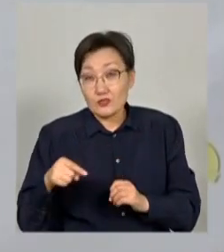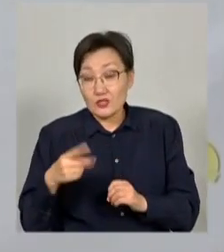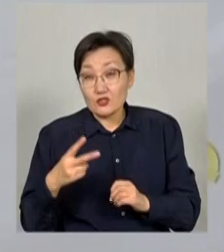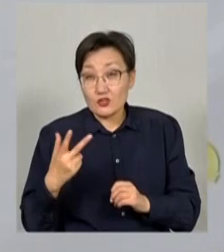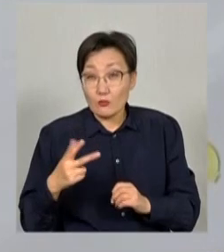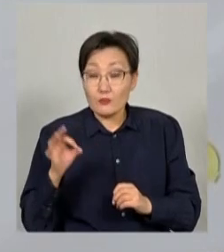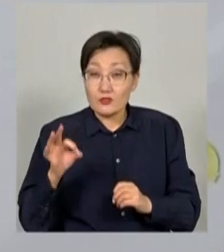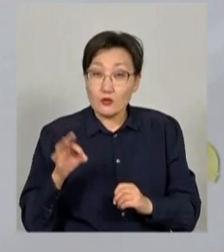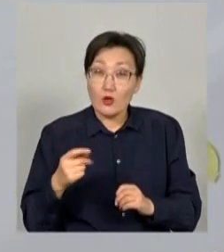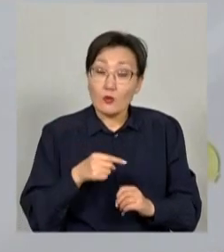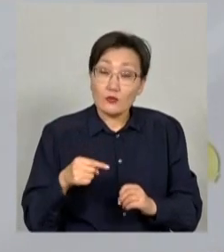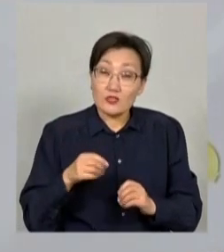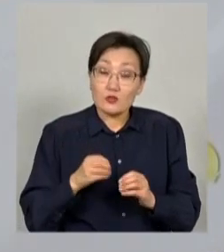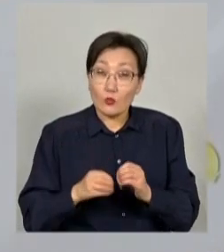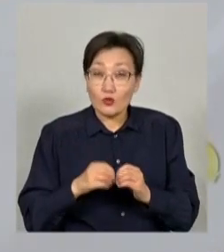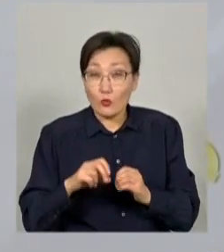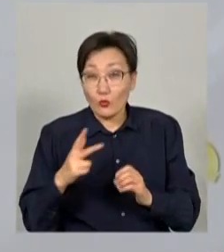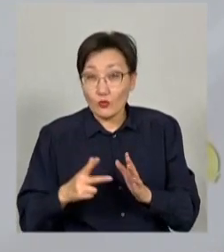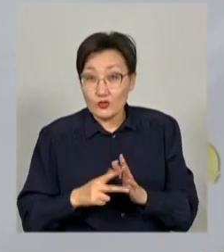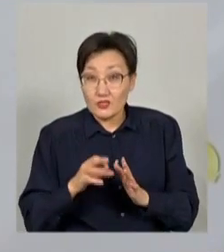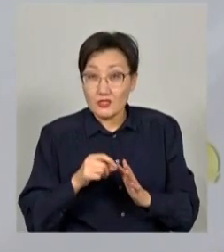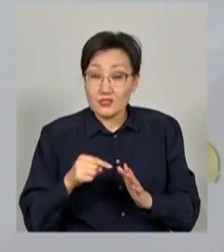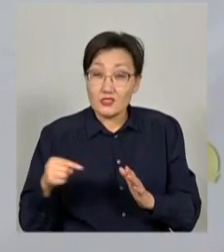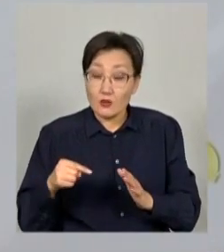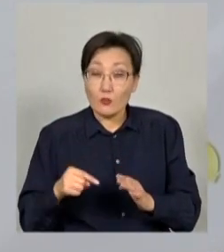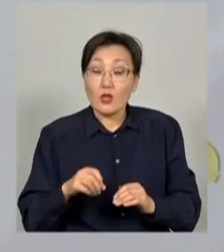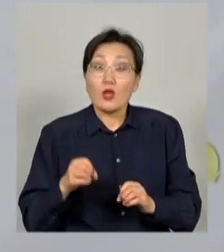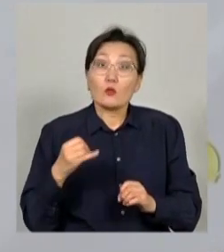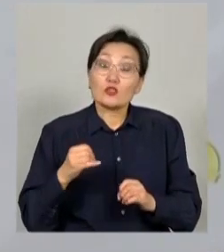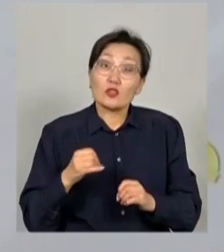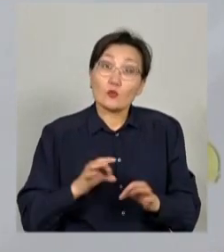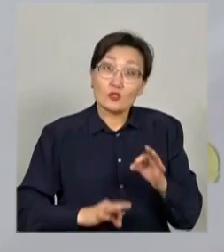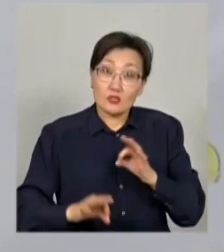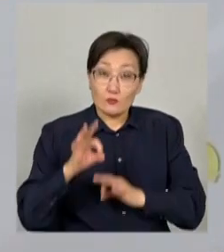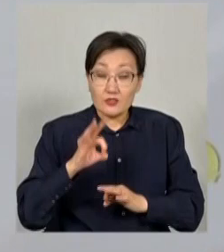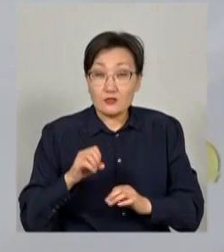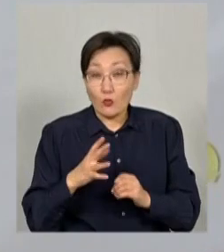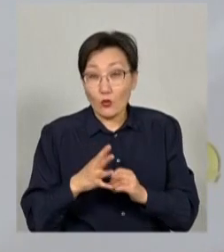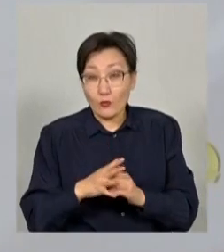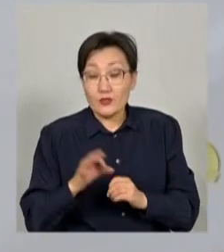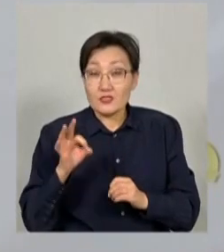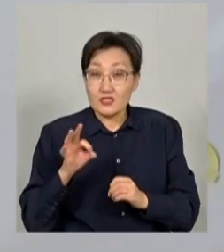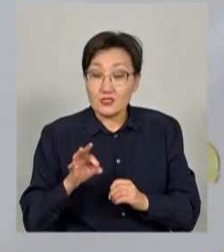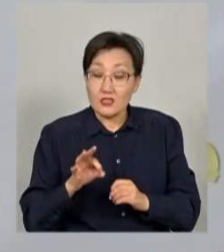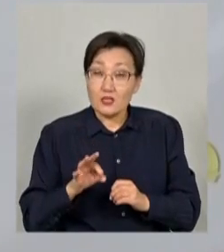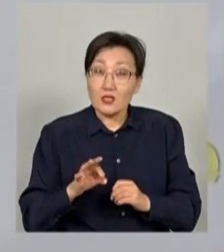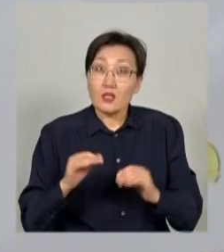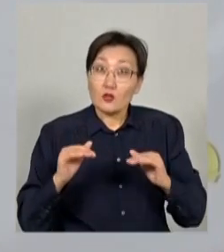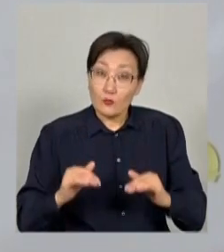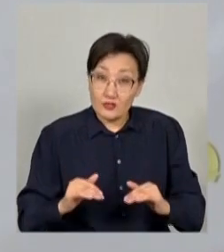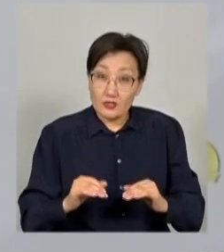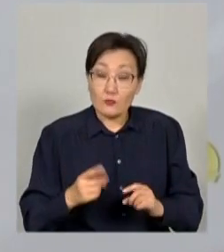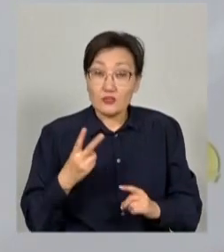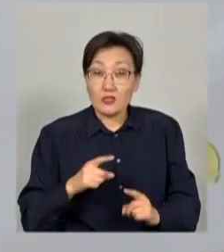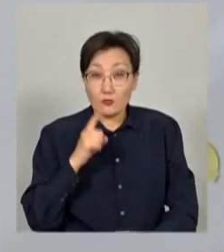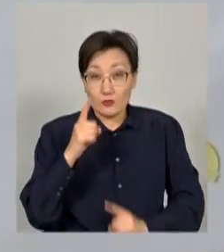градус аяздан -10-18-ге дейін ауытқиды. Оңтүстік және оңтүстік шығыста 15 градус аязға дейін барады. Алдағы екі